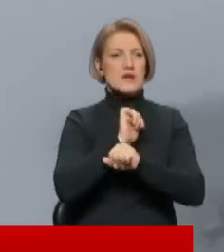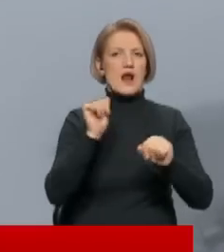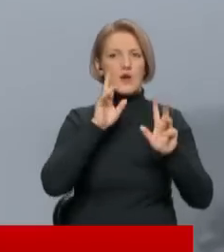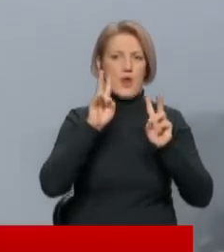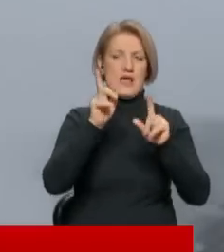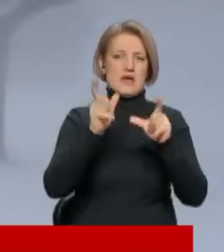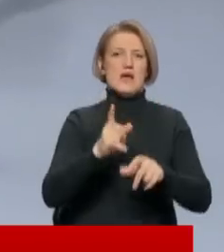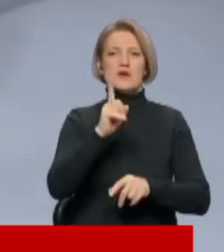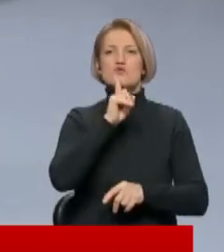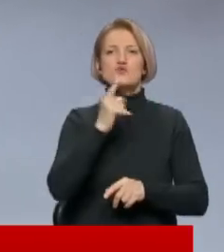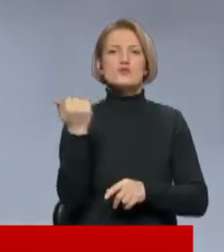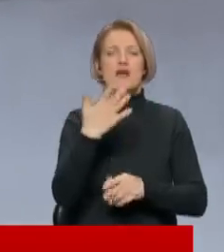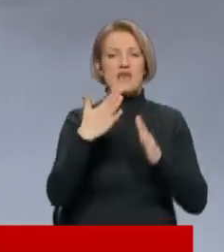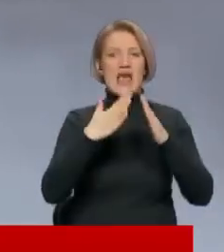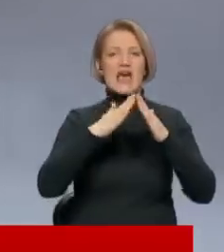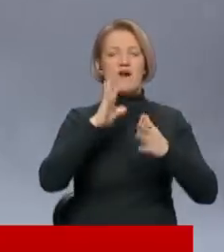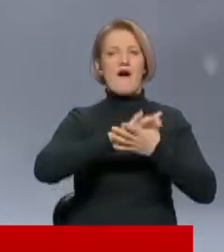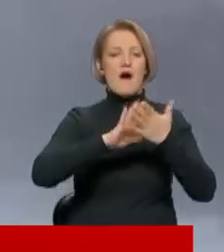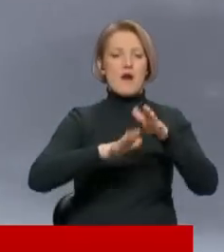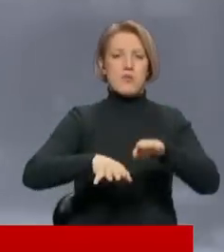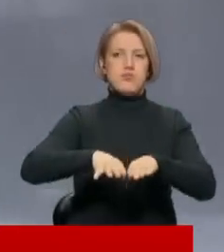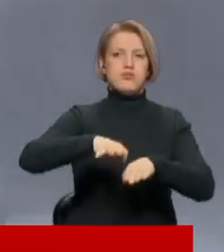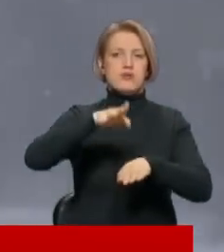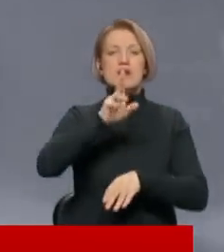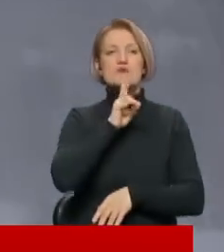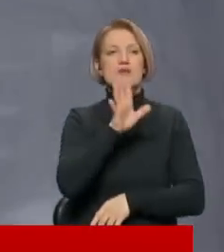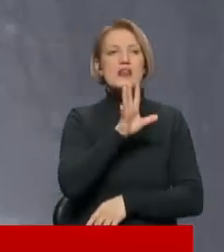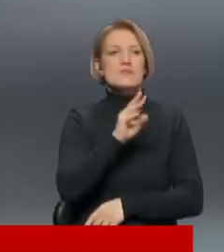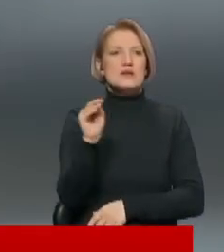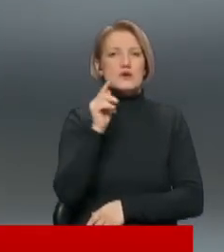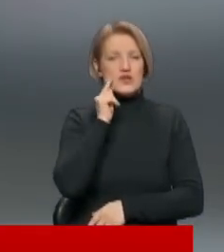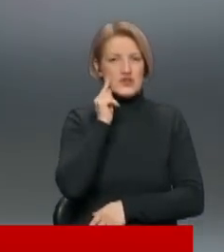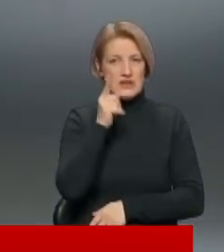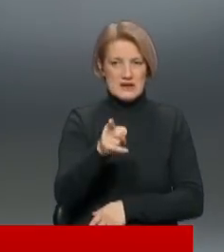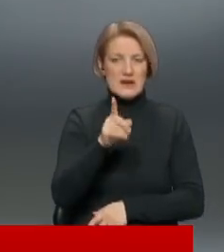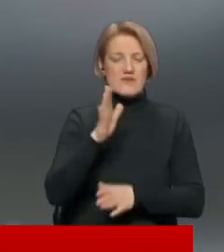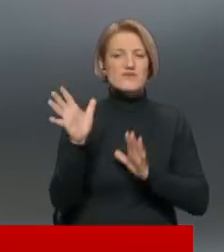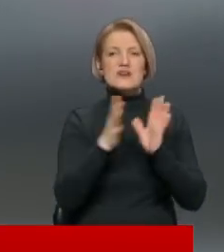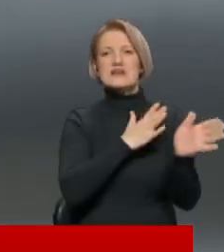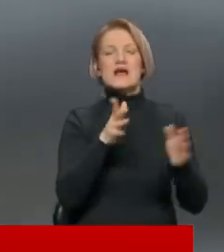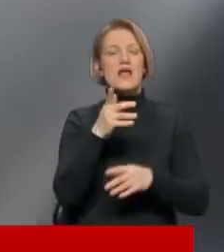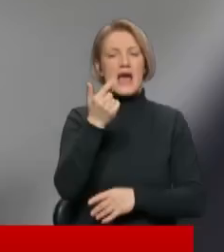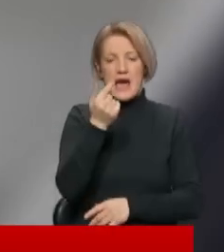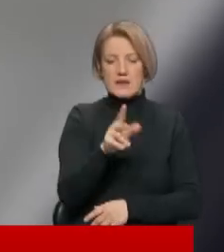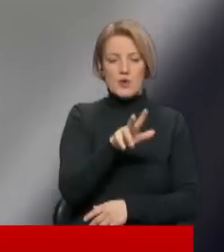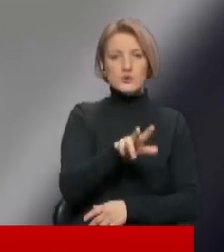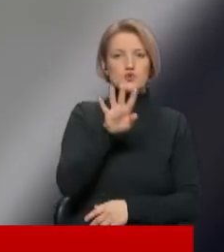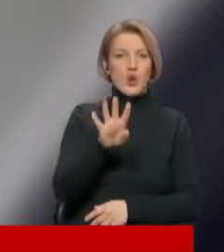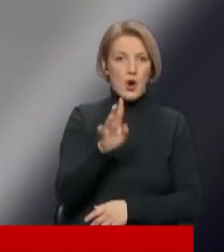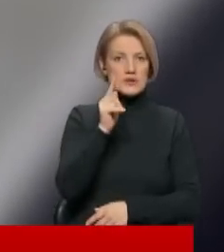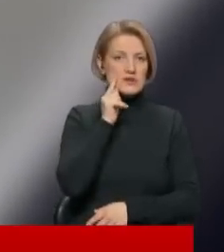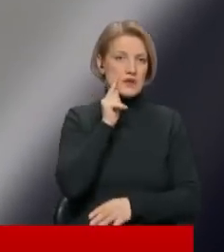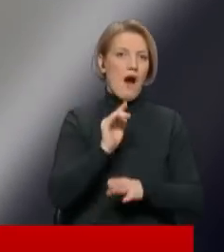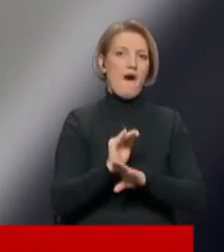oldu yüzlerce ev Kara gömüldü 250 milyona yakın kişinin etkilendiği kar fırtınasında şu ana kadar en az 34 kişi